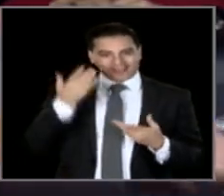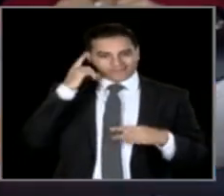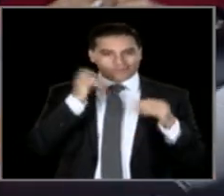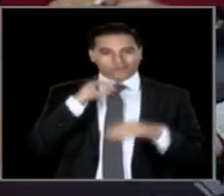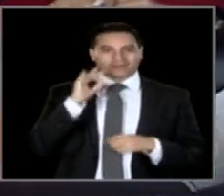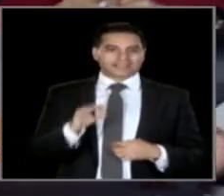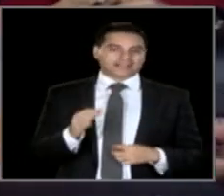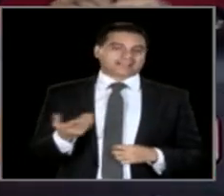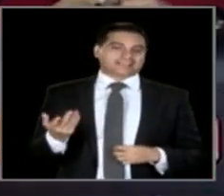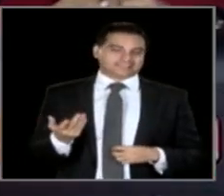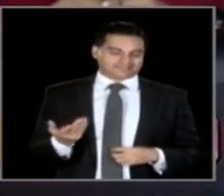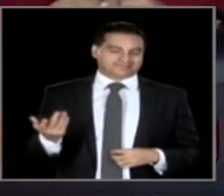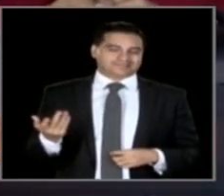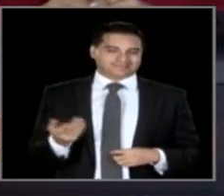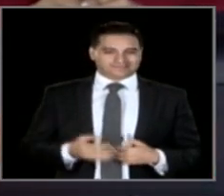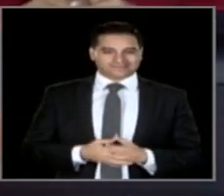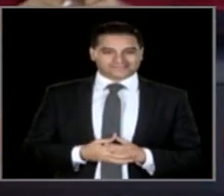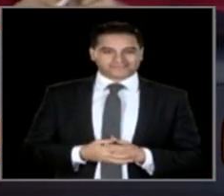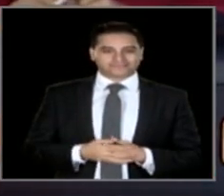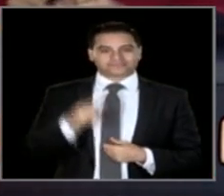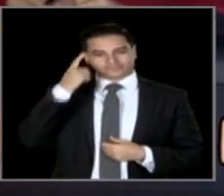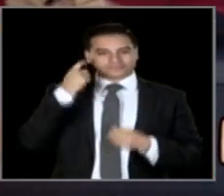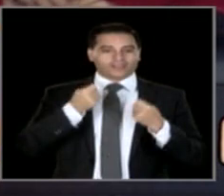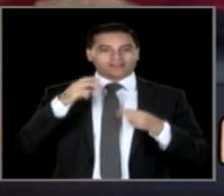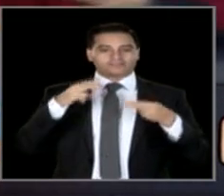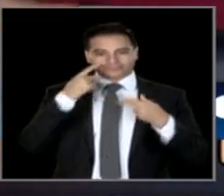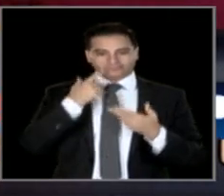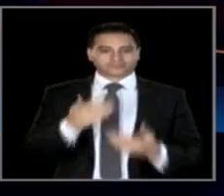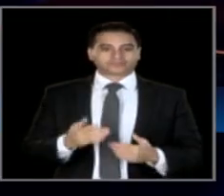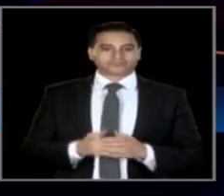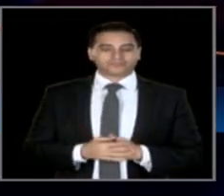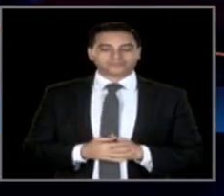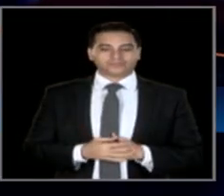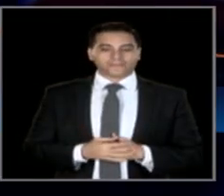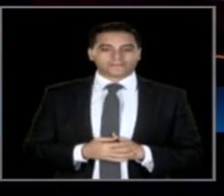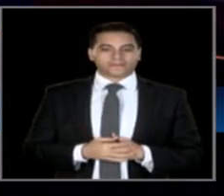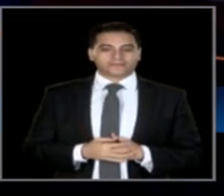خالص، هتفرق معاكي في ايه يعني؟ تحت الضغط كاونتر.